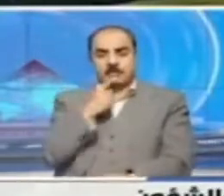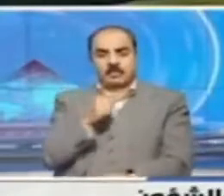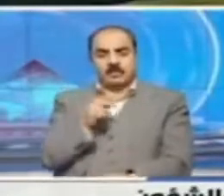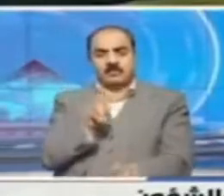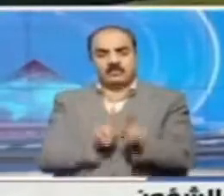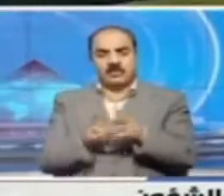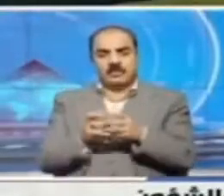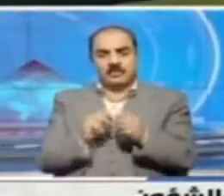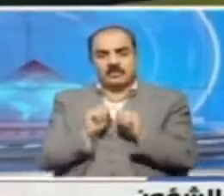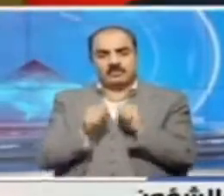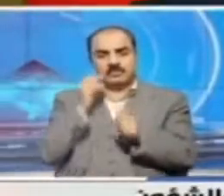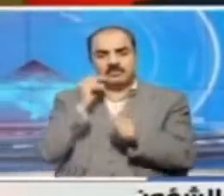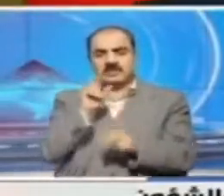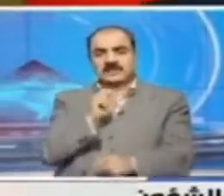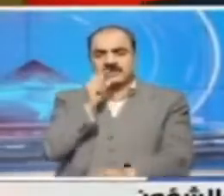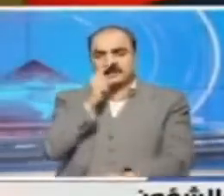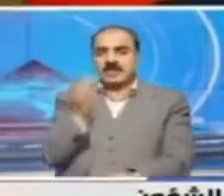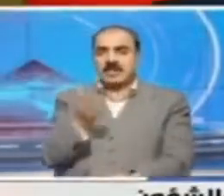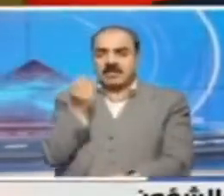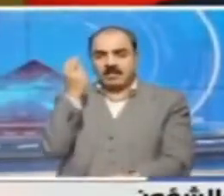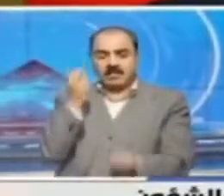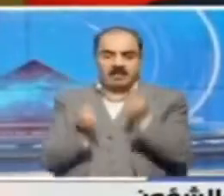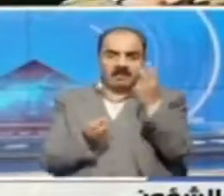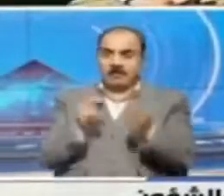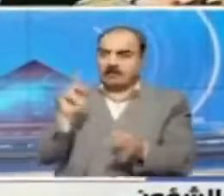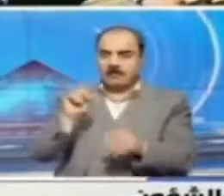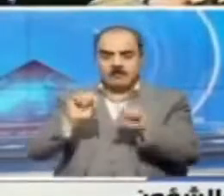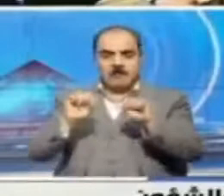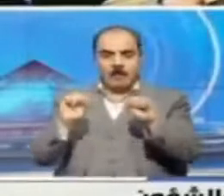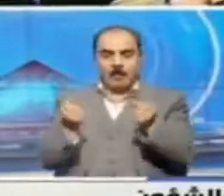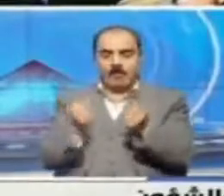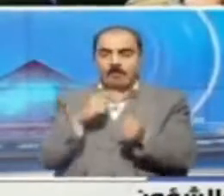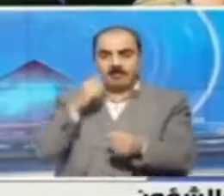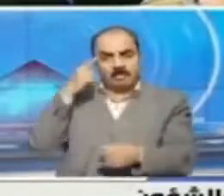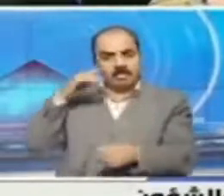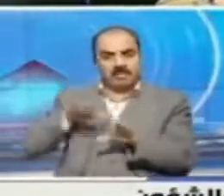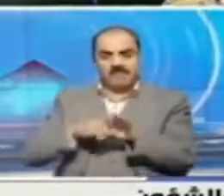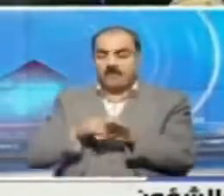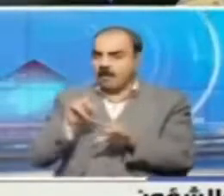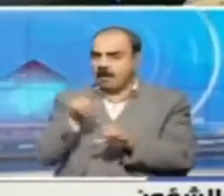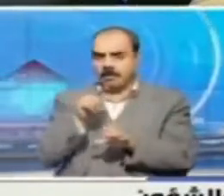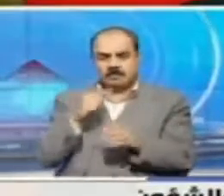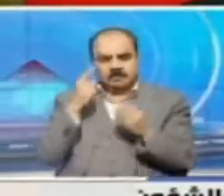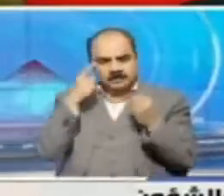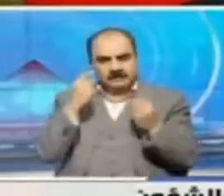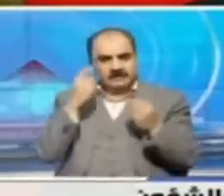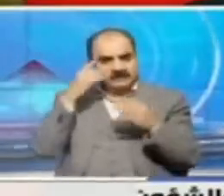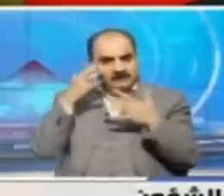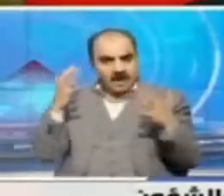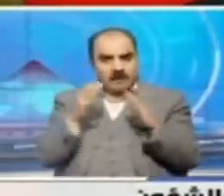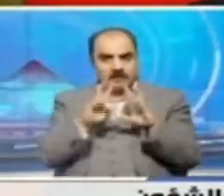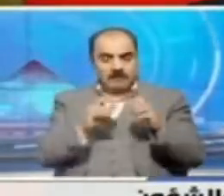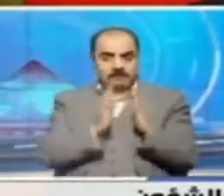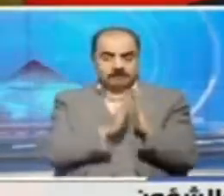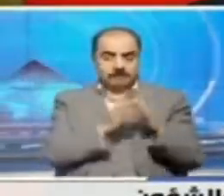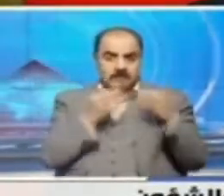المواطنة والتصدي للفتاوى دون علم أو تخصص مع الجهل ومغالطات الجماعات الإرهابية، محاور